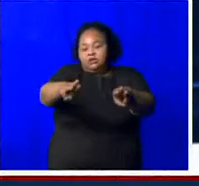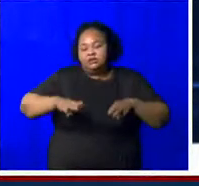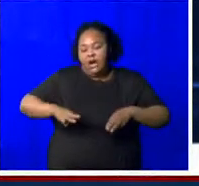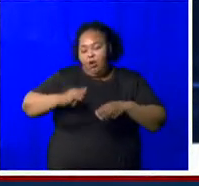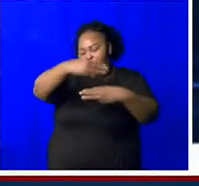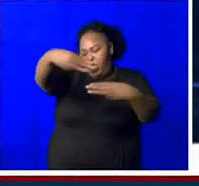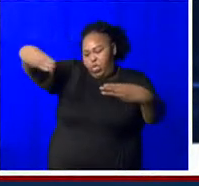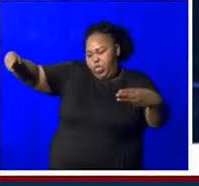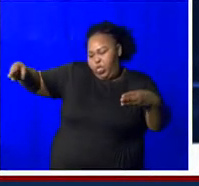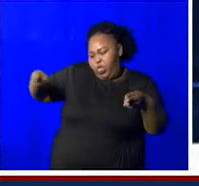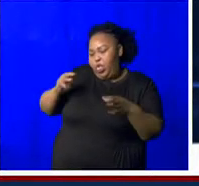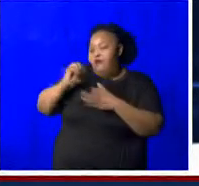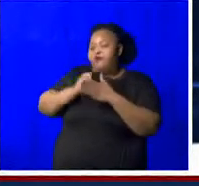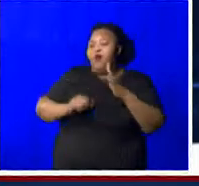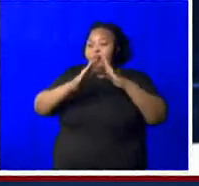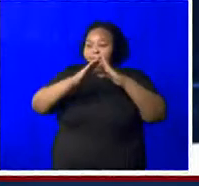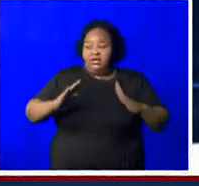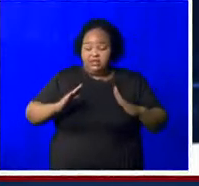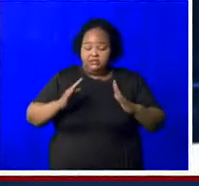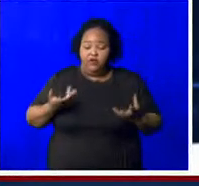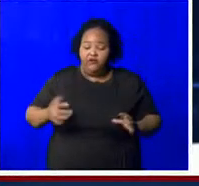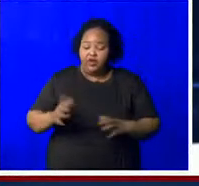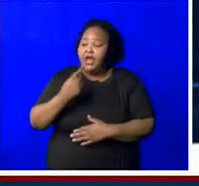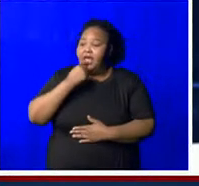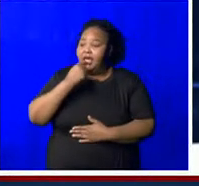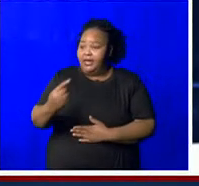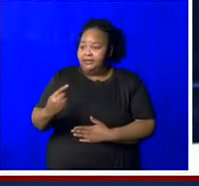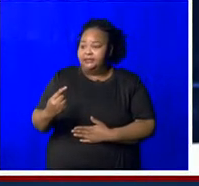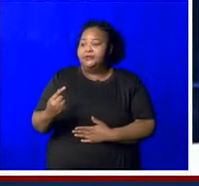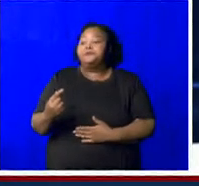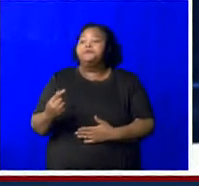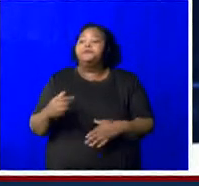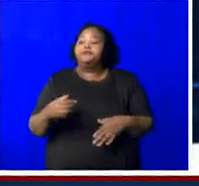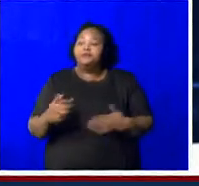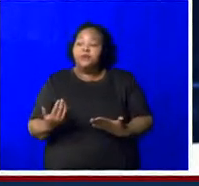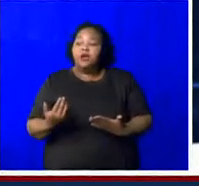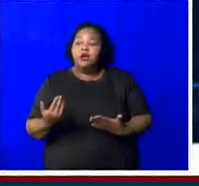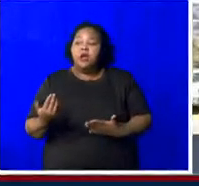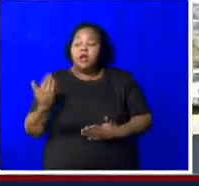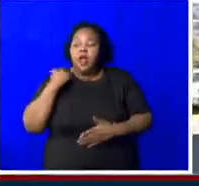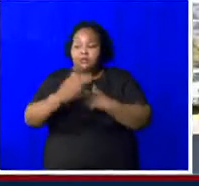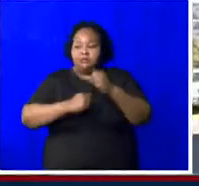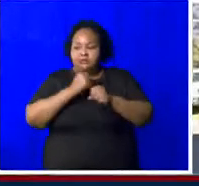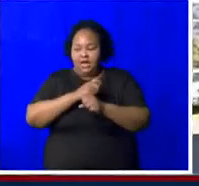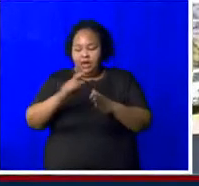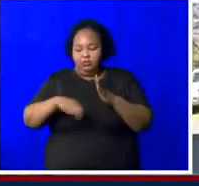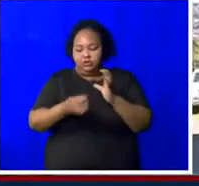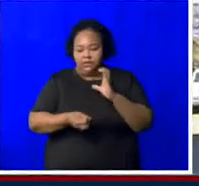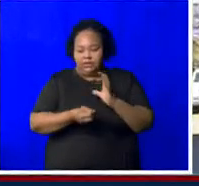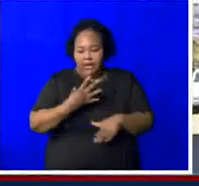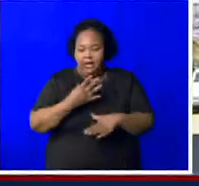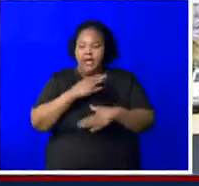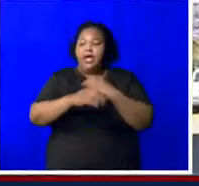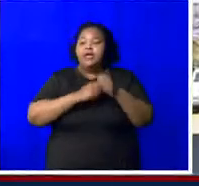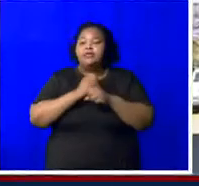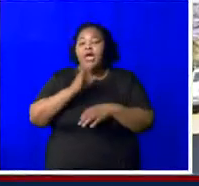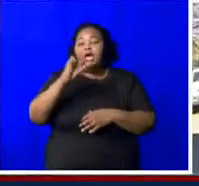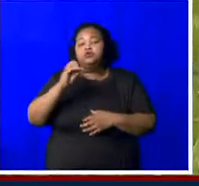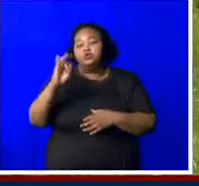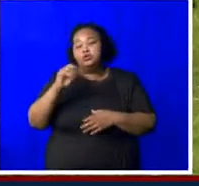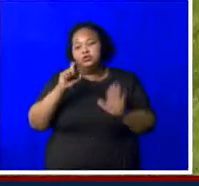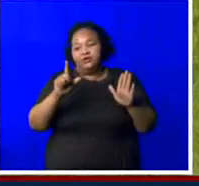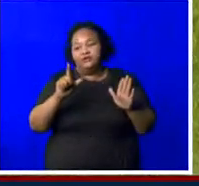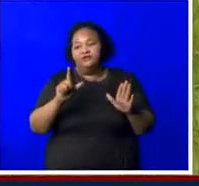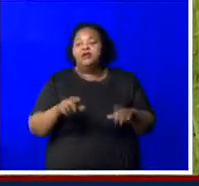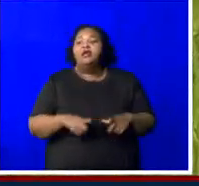eminyakeni lophelile kanti lutawufika amaphethelweni eminyakeni wa-2027. Ngenhloso yokuqinisekisa ukuthi